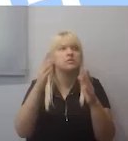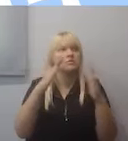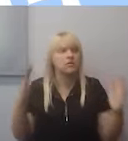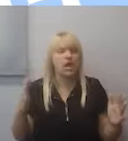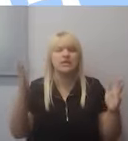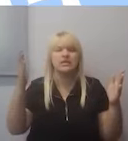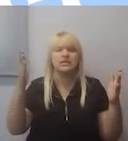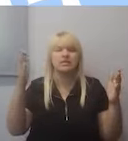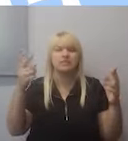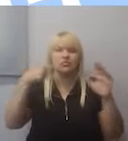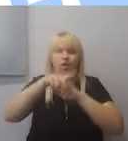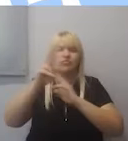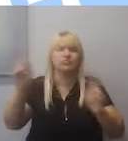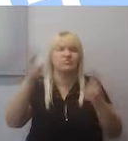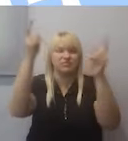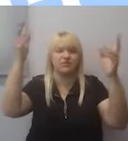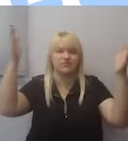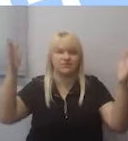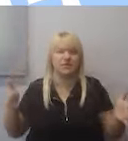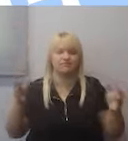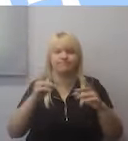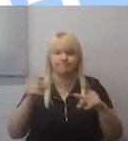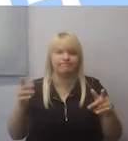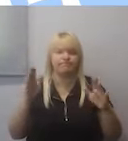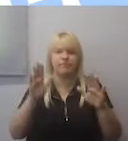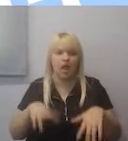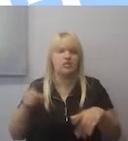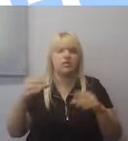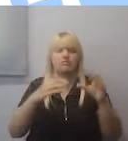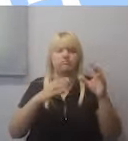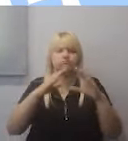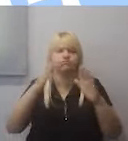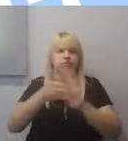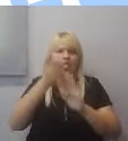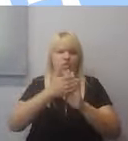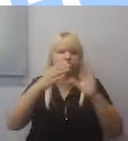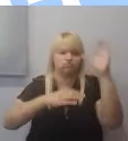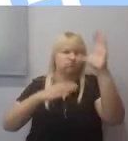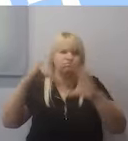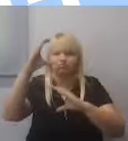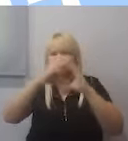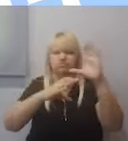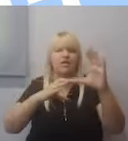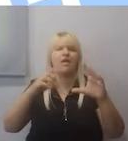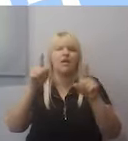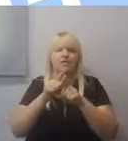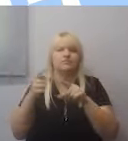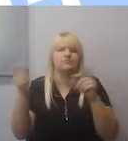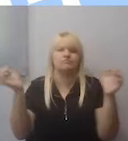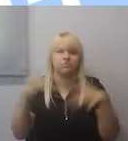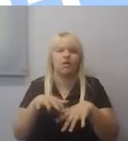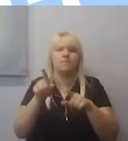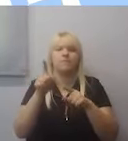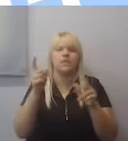dzelzbetons atkal konstrukcijas izaipās un brūk kopā tai pat laikā pret artilērijas šāvieniem ir pretējais stāsts ja ka tas dzelzbetona ēka